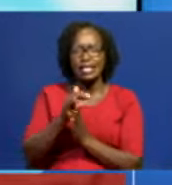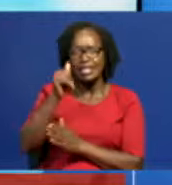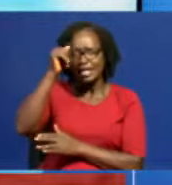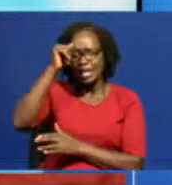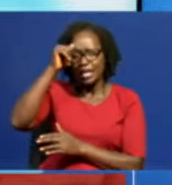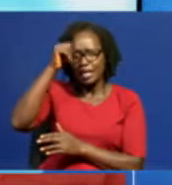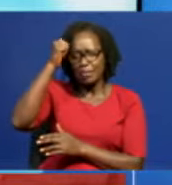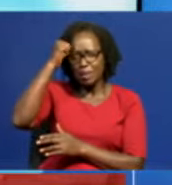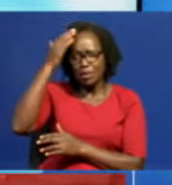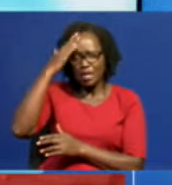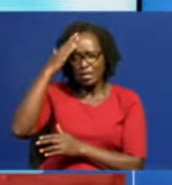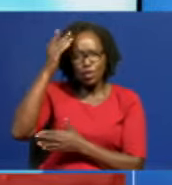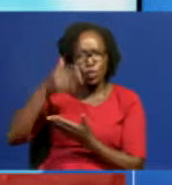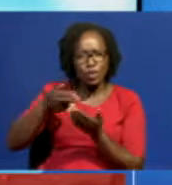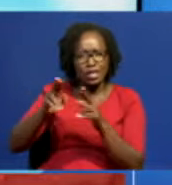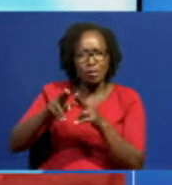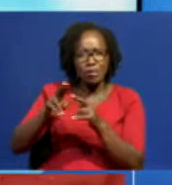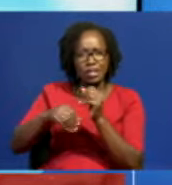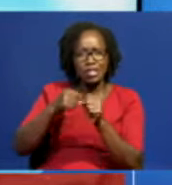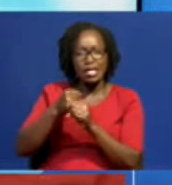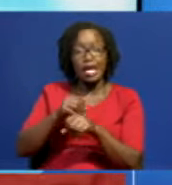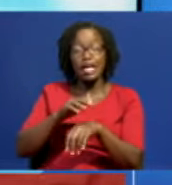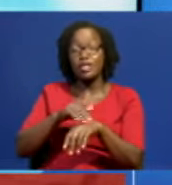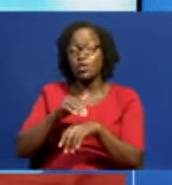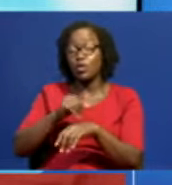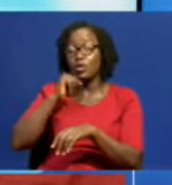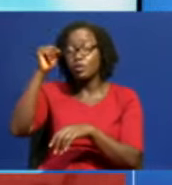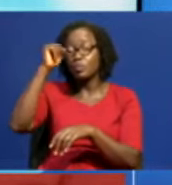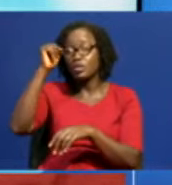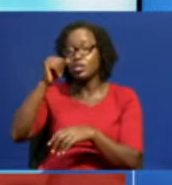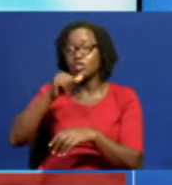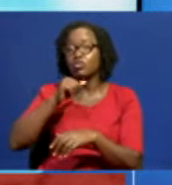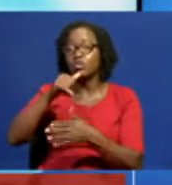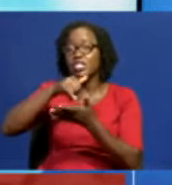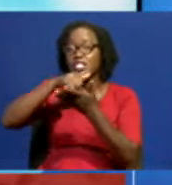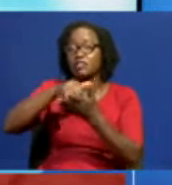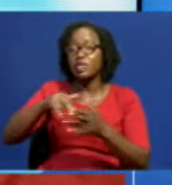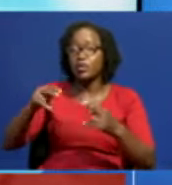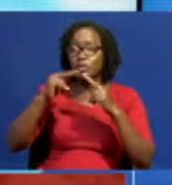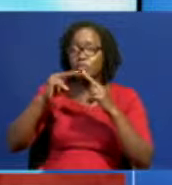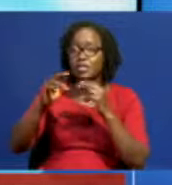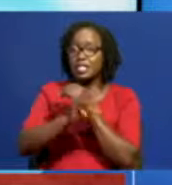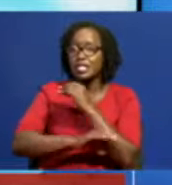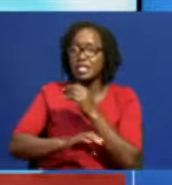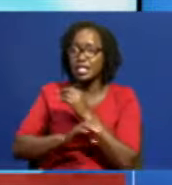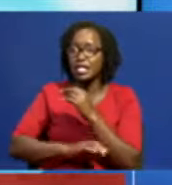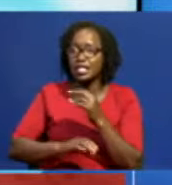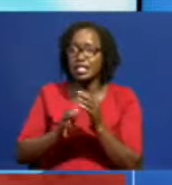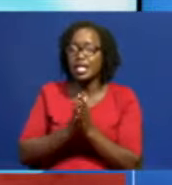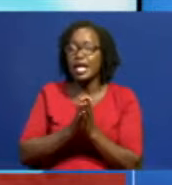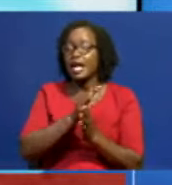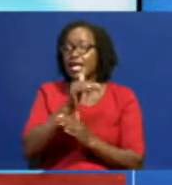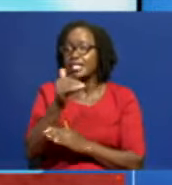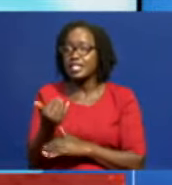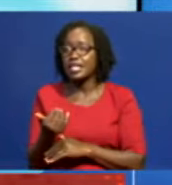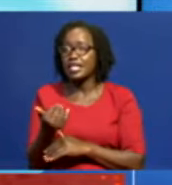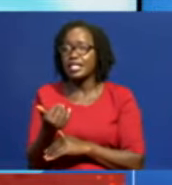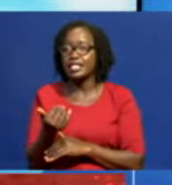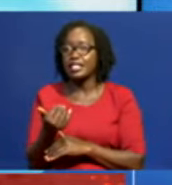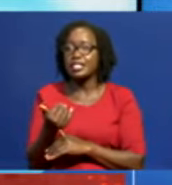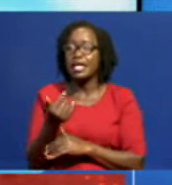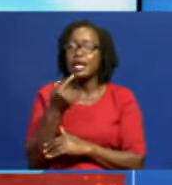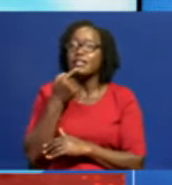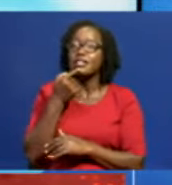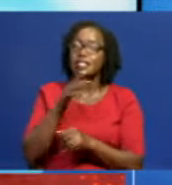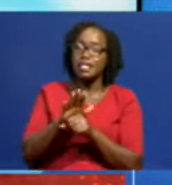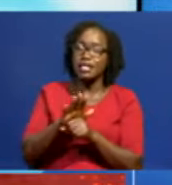mwaka huu na kutoa wito kwa wanasiasa kutotatiza amani humu nchini. Huku wengine wakikariri